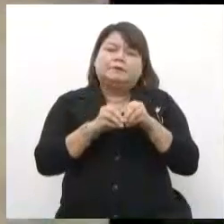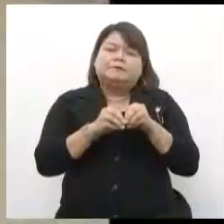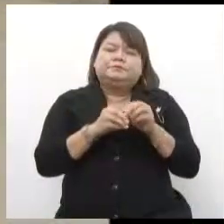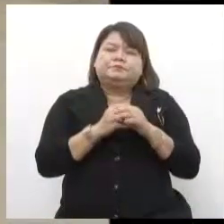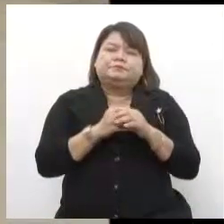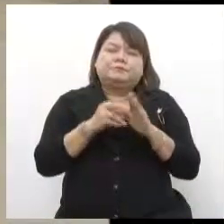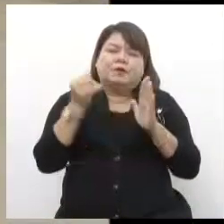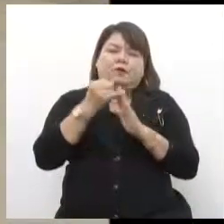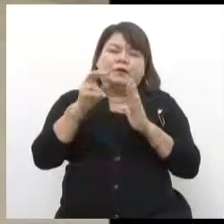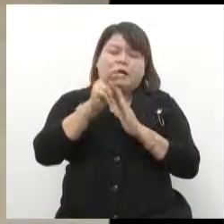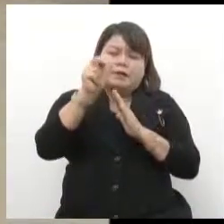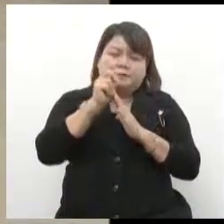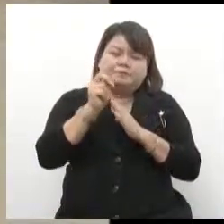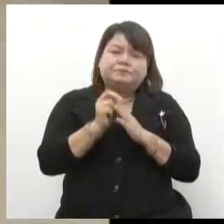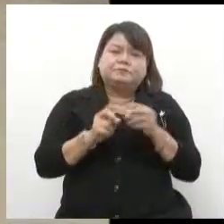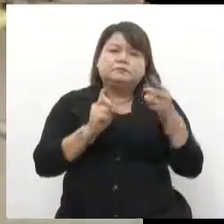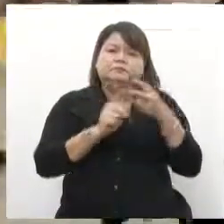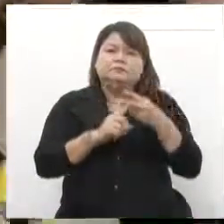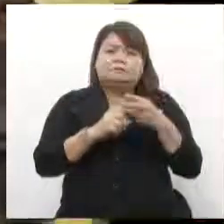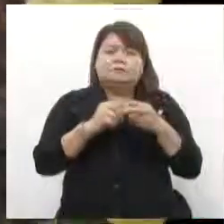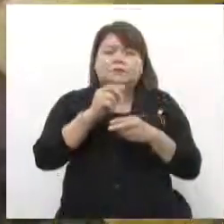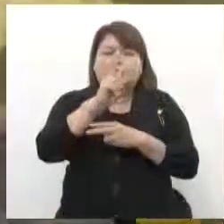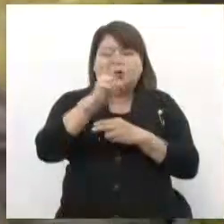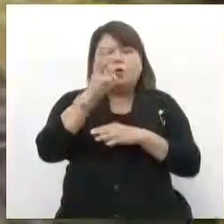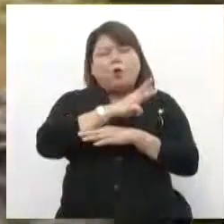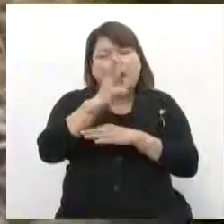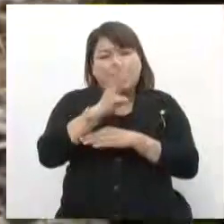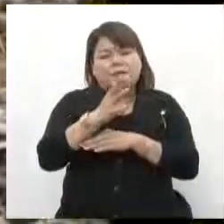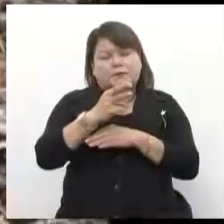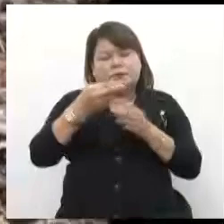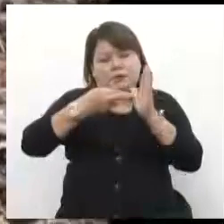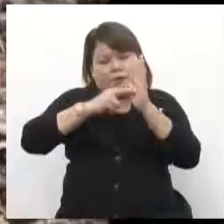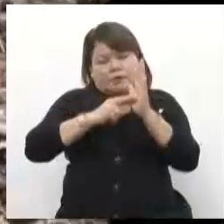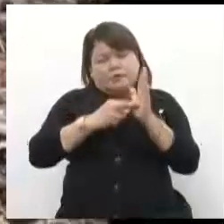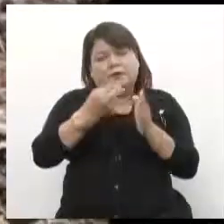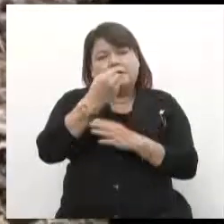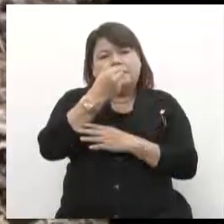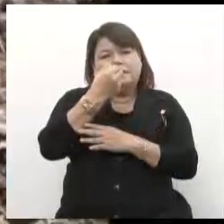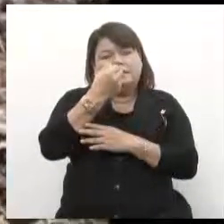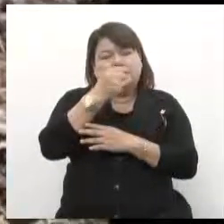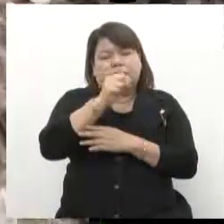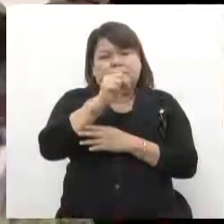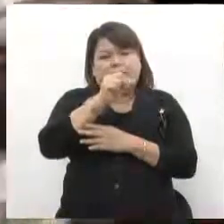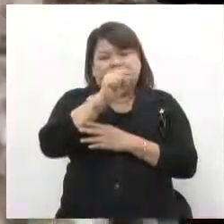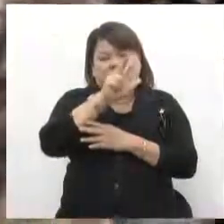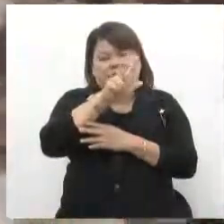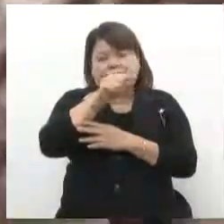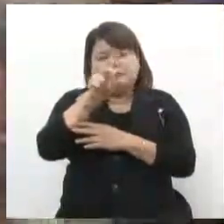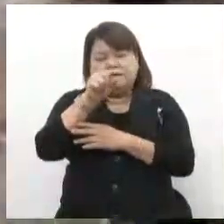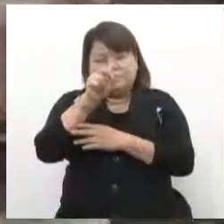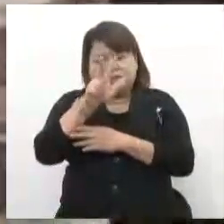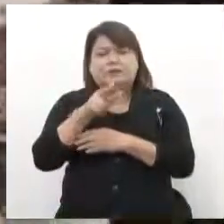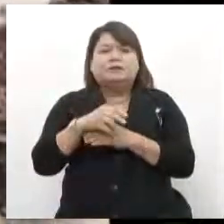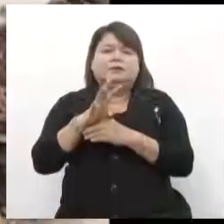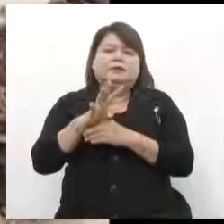วียงสาจังหวัดน่านจำนวน2วันตั้งแต่วันที่23ถึง24มกราคม